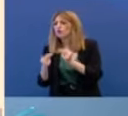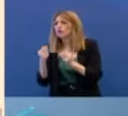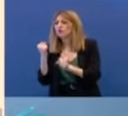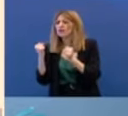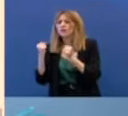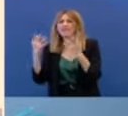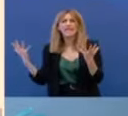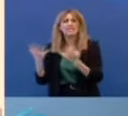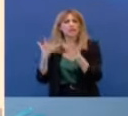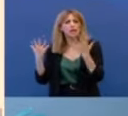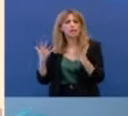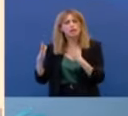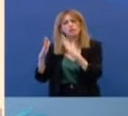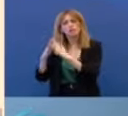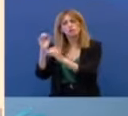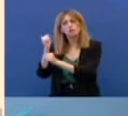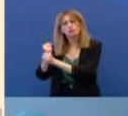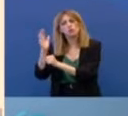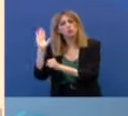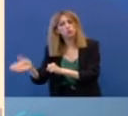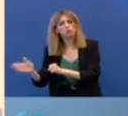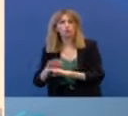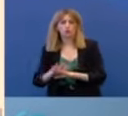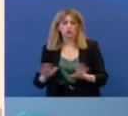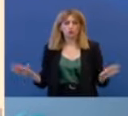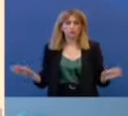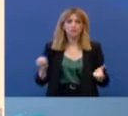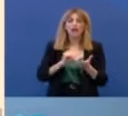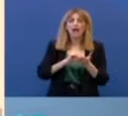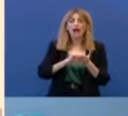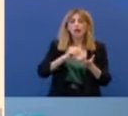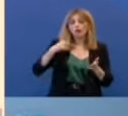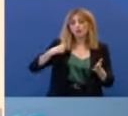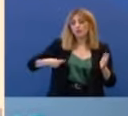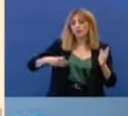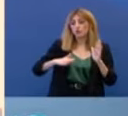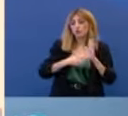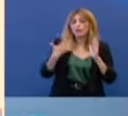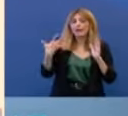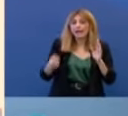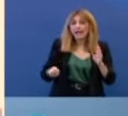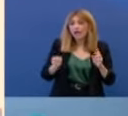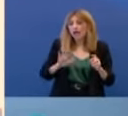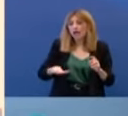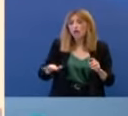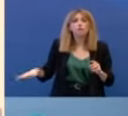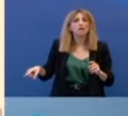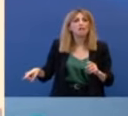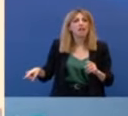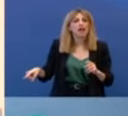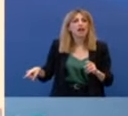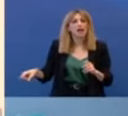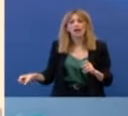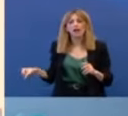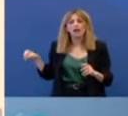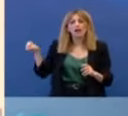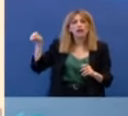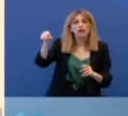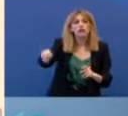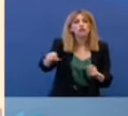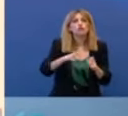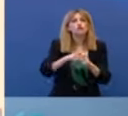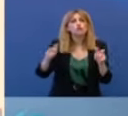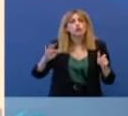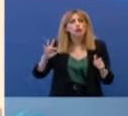Τέλος, σε ό,τι αφορά την άδεια ειδικού σκοπού, την οποία απολαμβάνουν εργαζόμενοι γονείς στο δημόσιο τομέα,